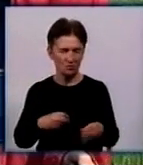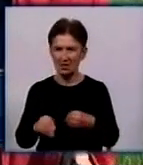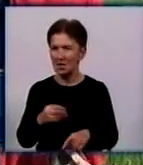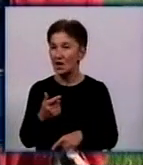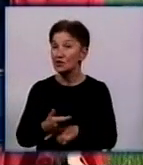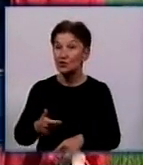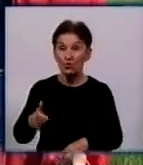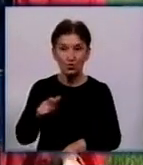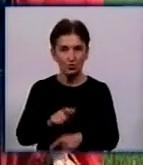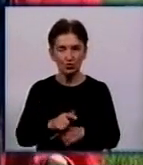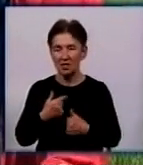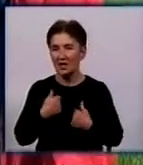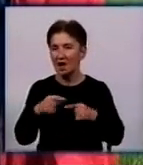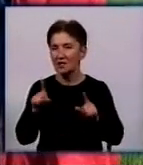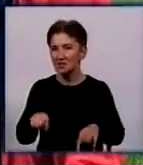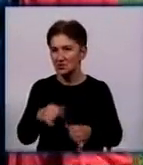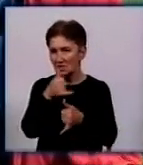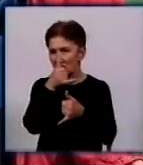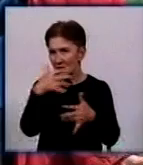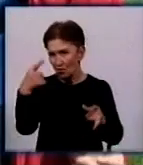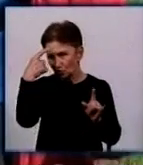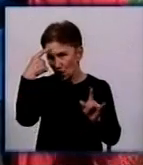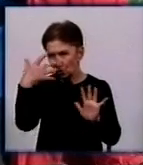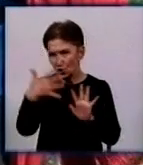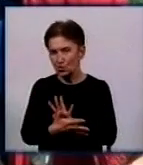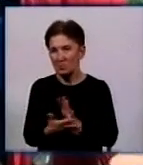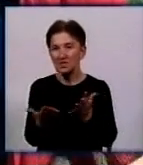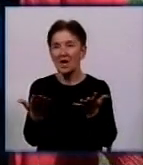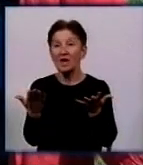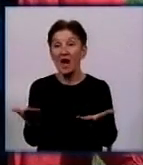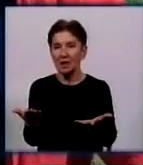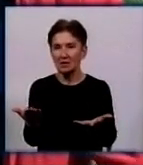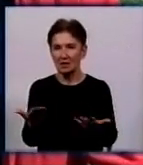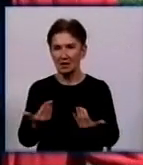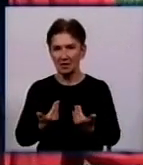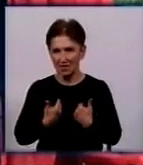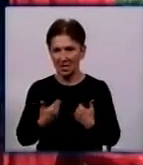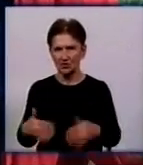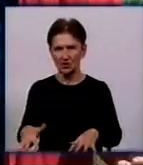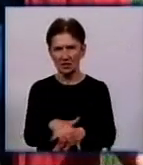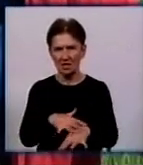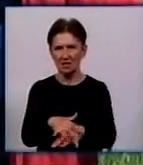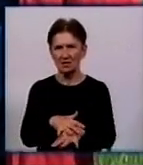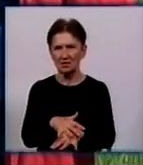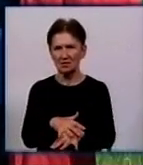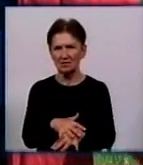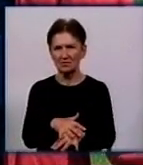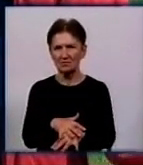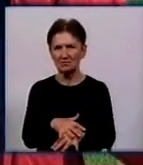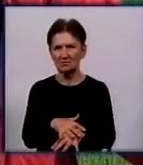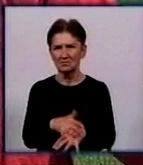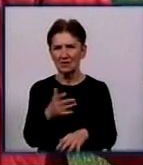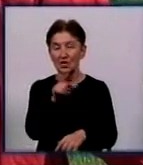багато. Я не можу навіть зрозуміти, як наш, можна так сказати, народ, так